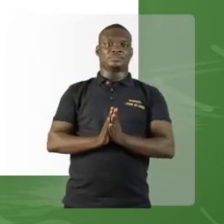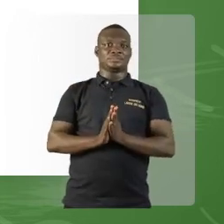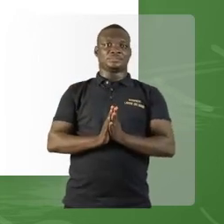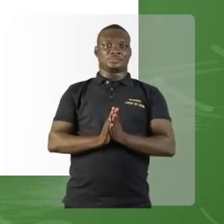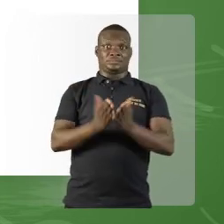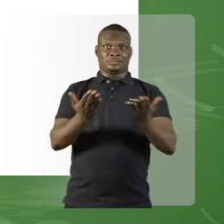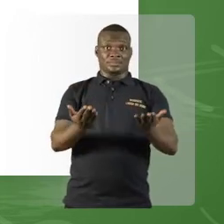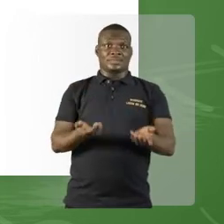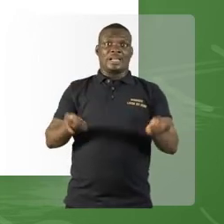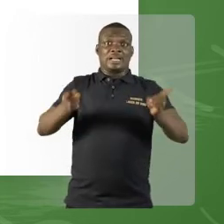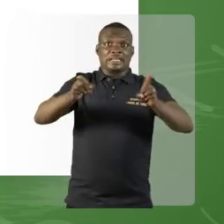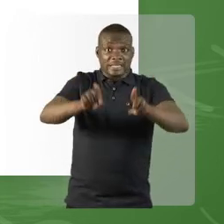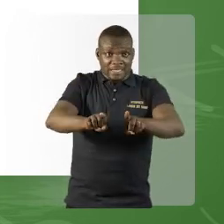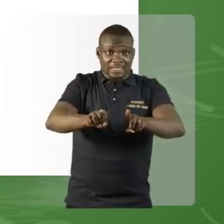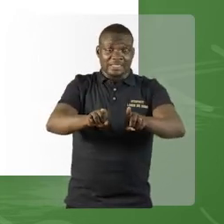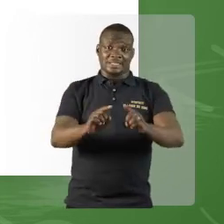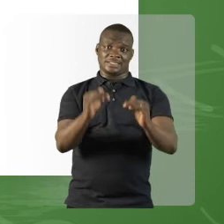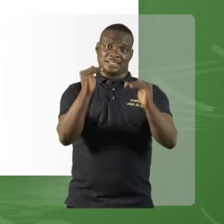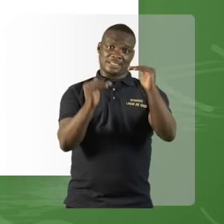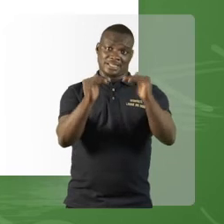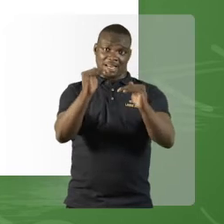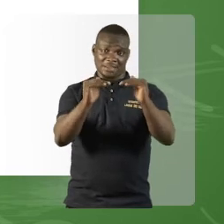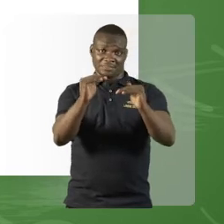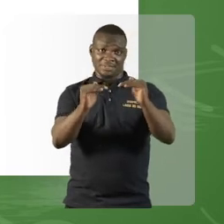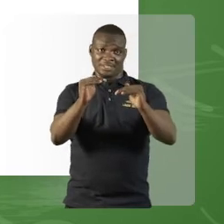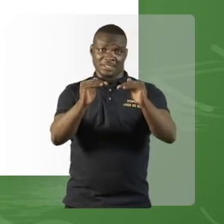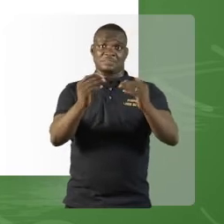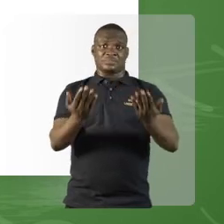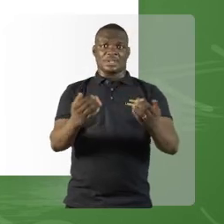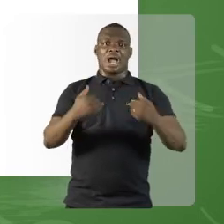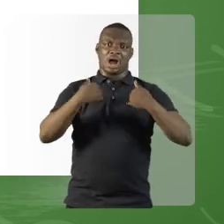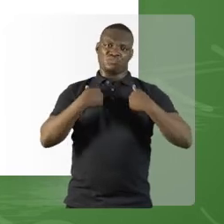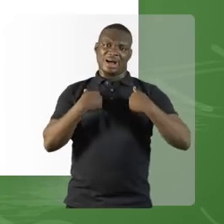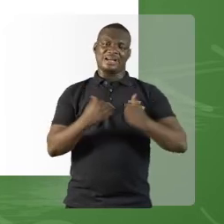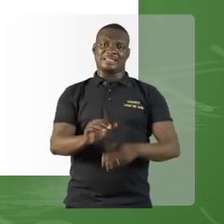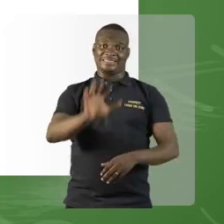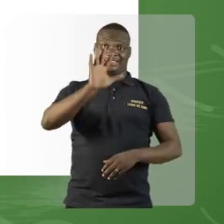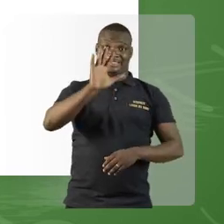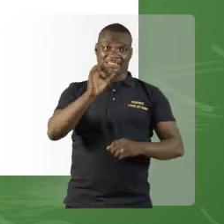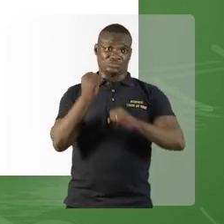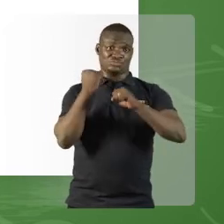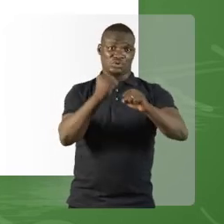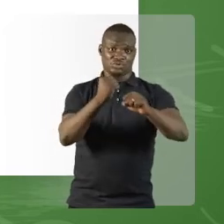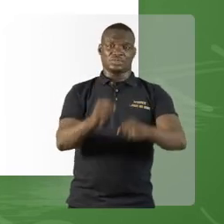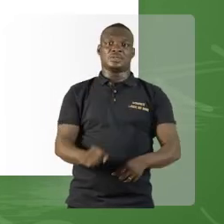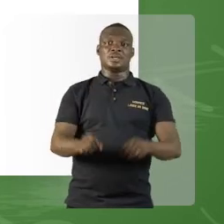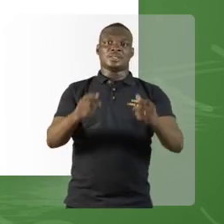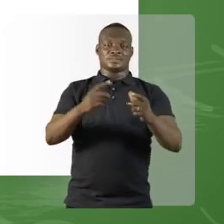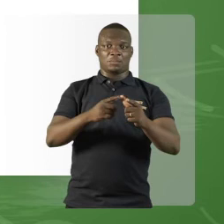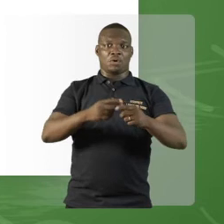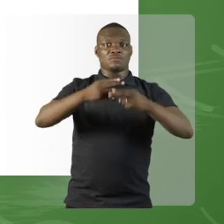À l'équilibre, la balance de Cotton est soumise à 6 forces, dont le